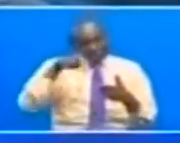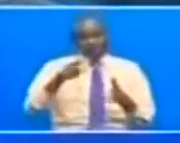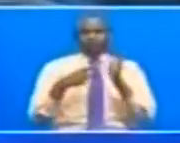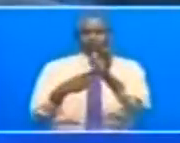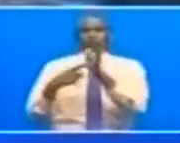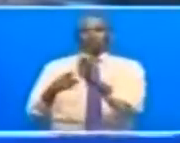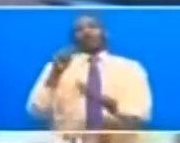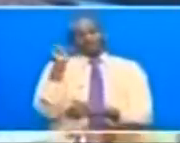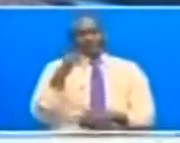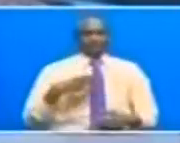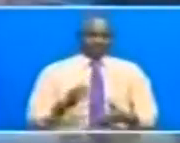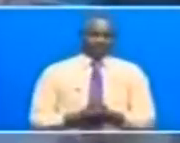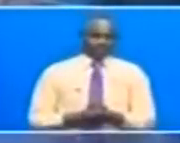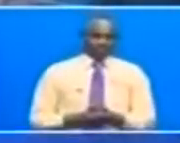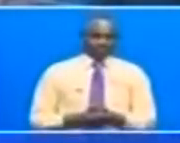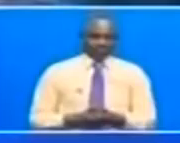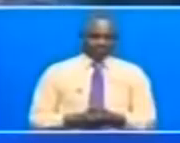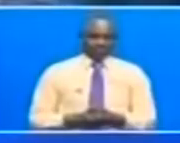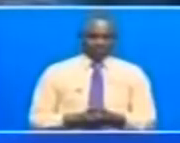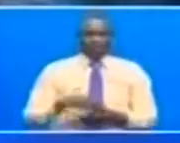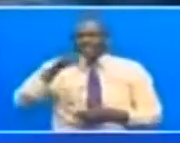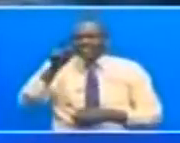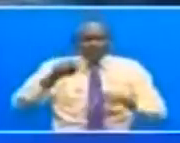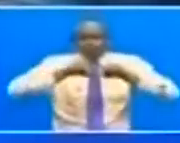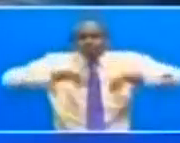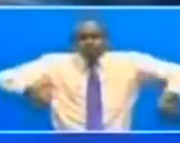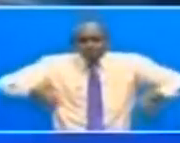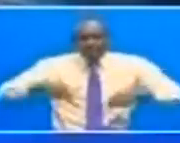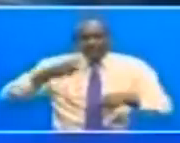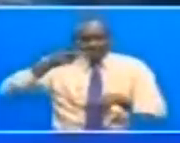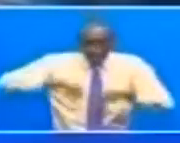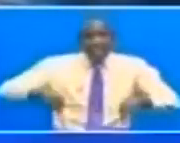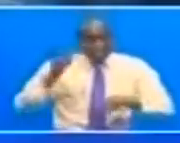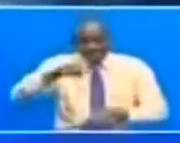watu wa Kenya. Uliko umembebea kiti, stool, ulimpatia.